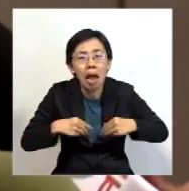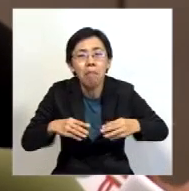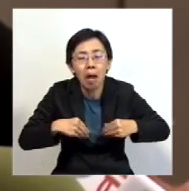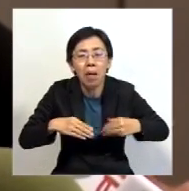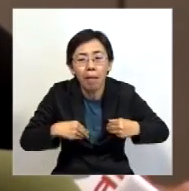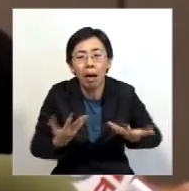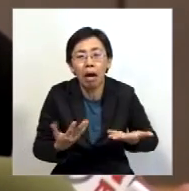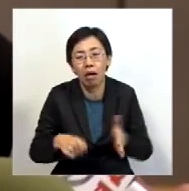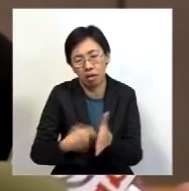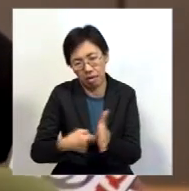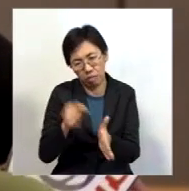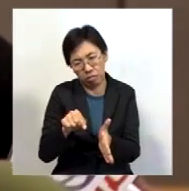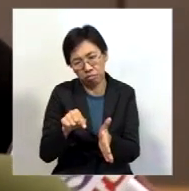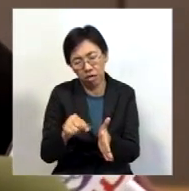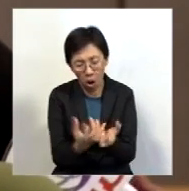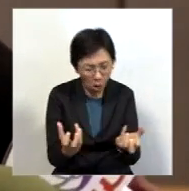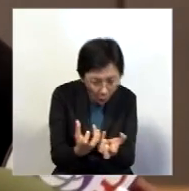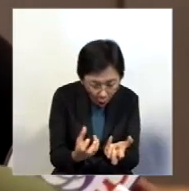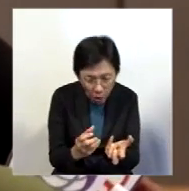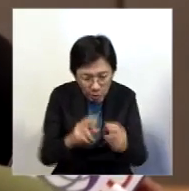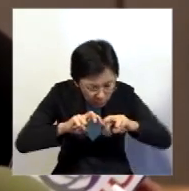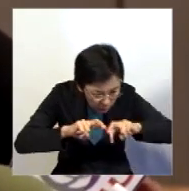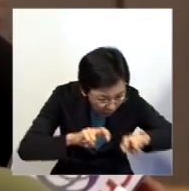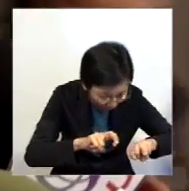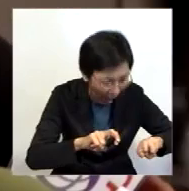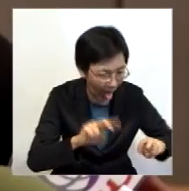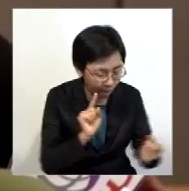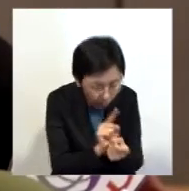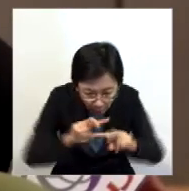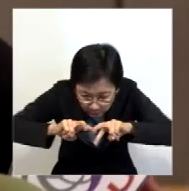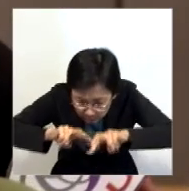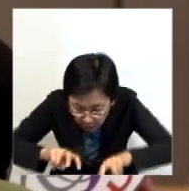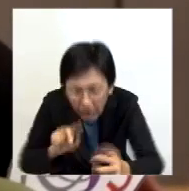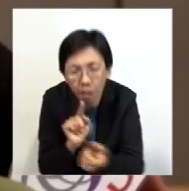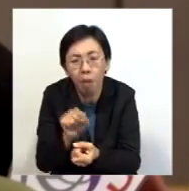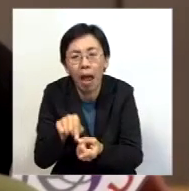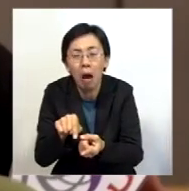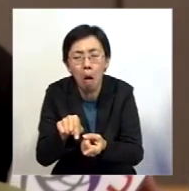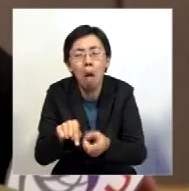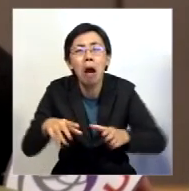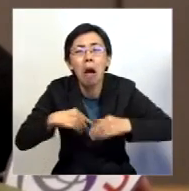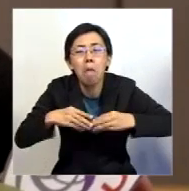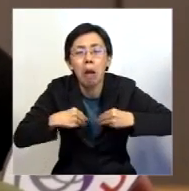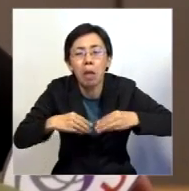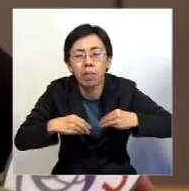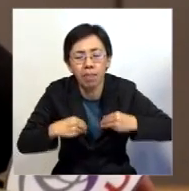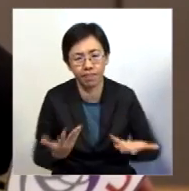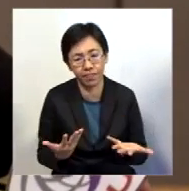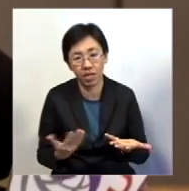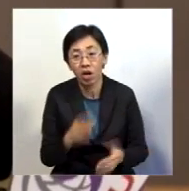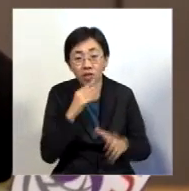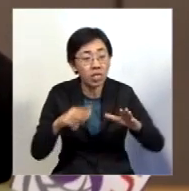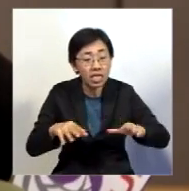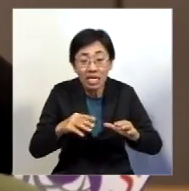ามันจนหลักฐานจนด้วยหลักฐานจนด้วยอะไรต่างๆเขาก็รับสารภาพก็ลองจับไม่ได้